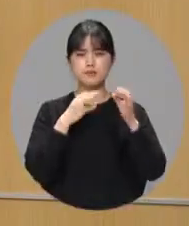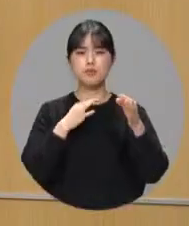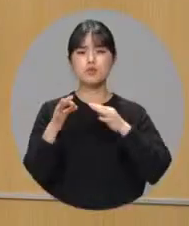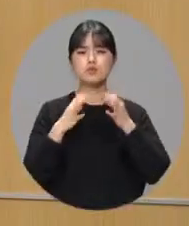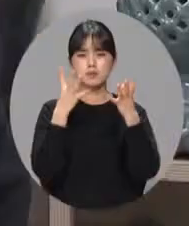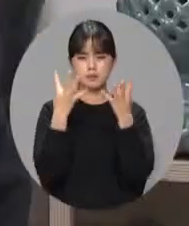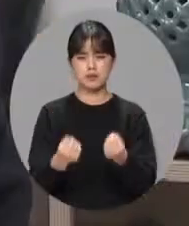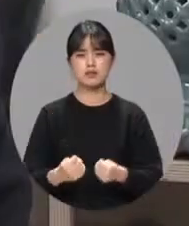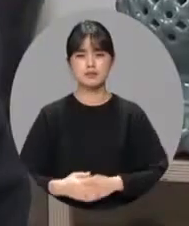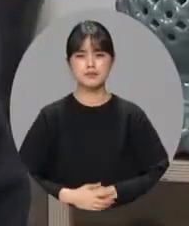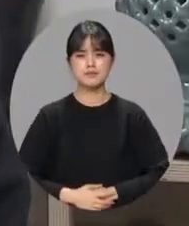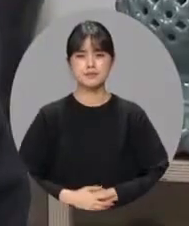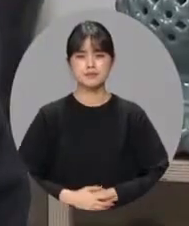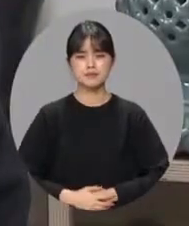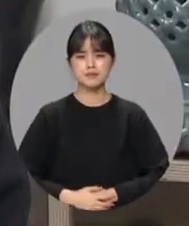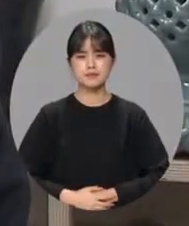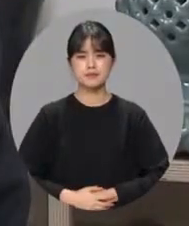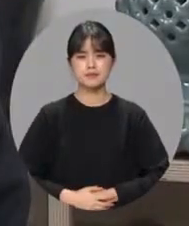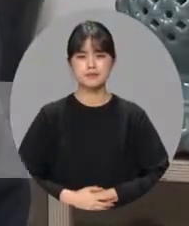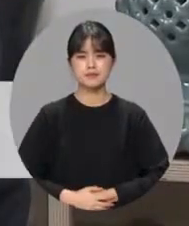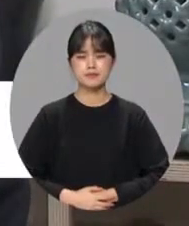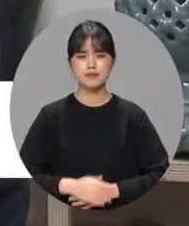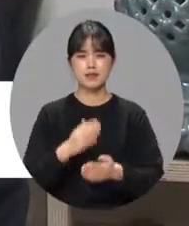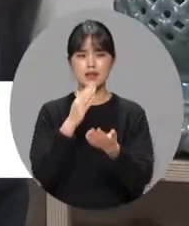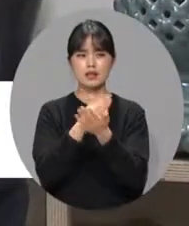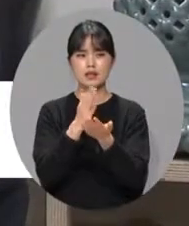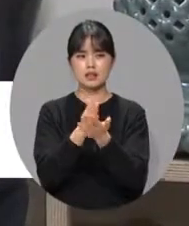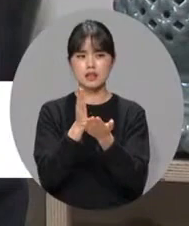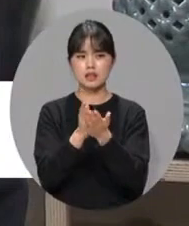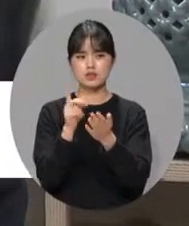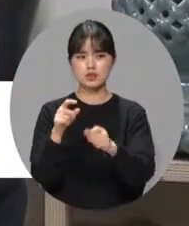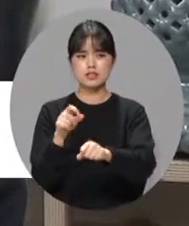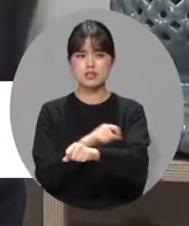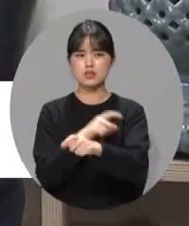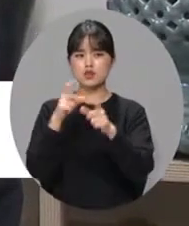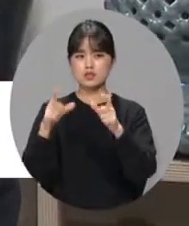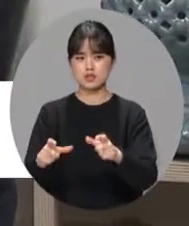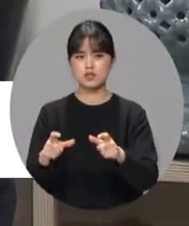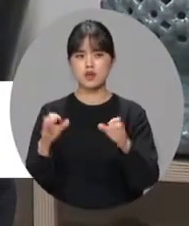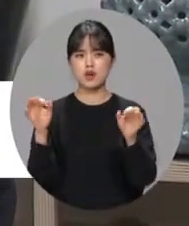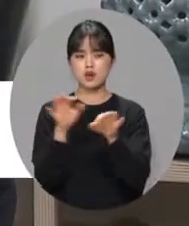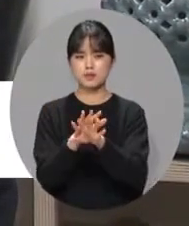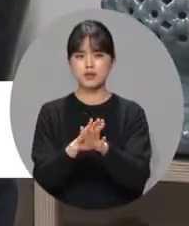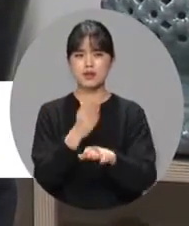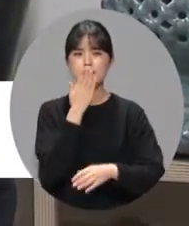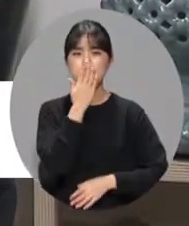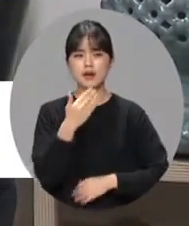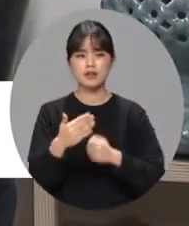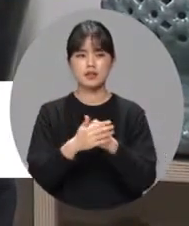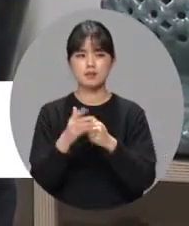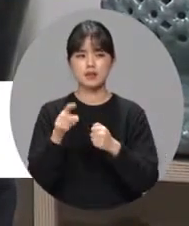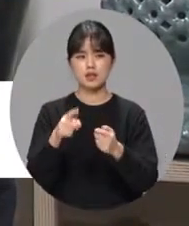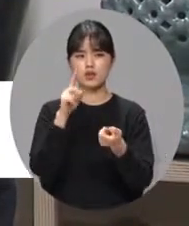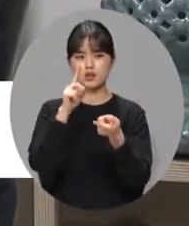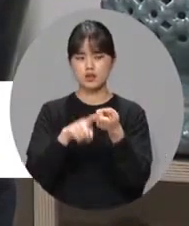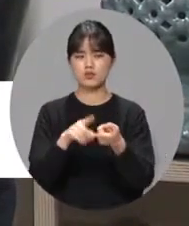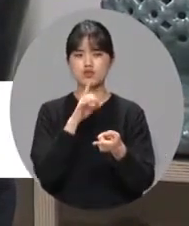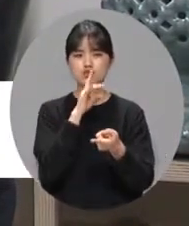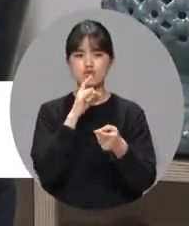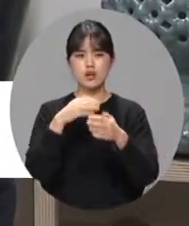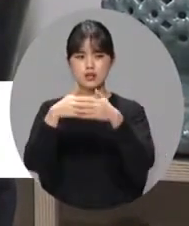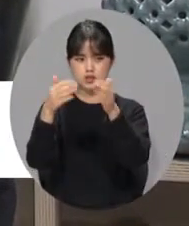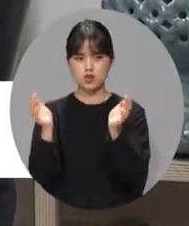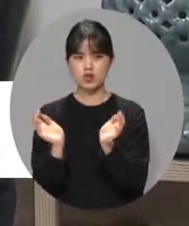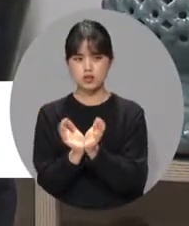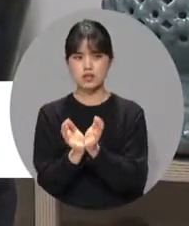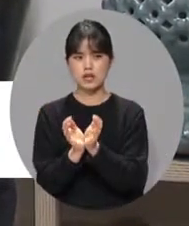많습니다. 다양성이라고 하는 것이 특정 지역에서는 상실될 가능성이 있기 때문에 이런 측면에서는